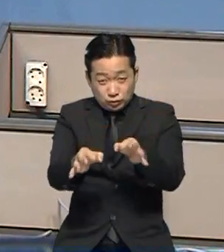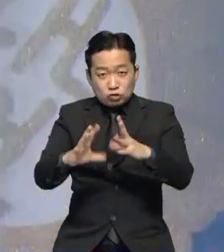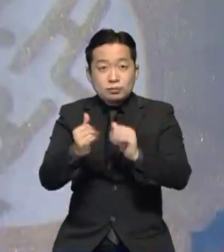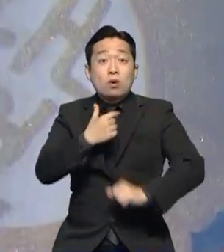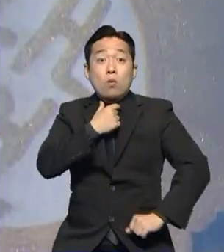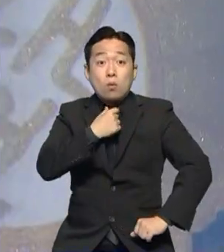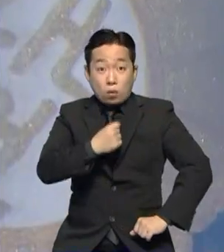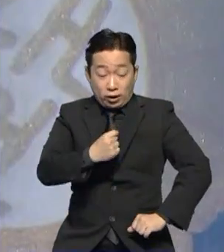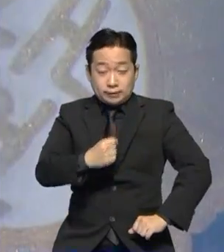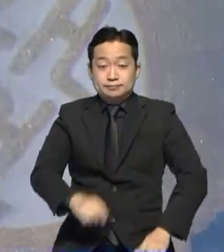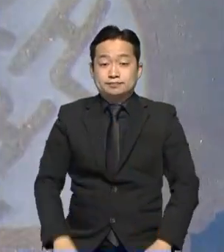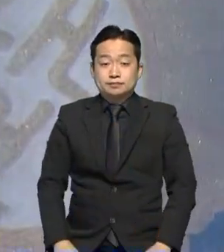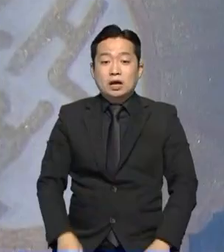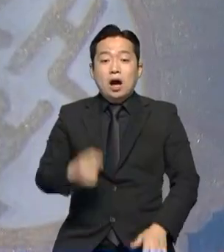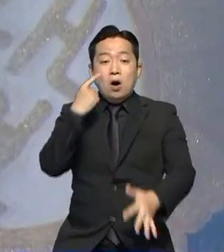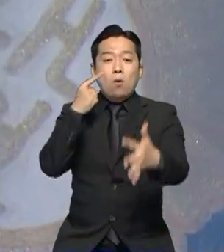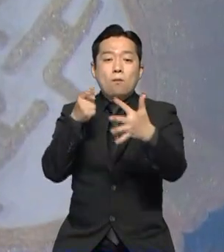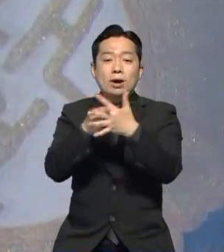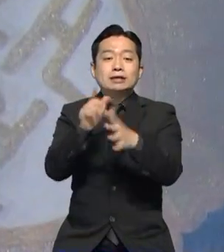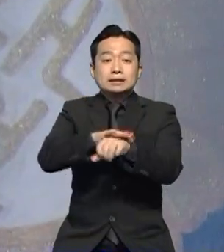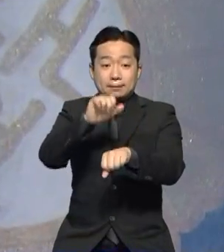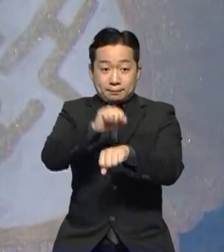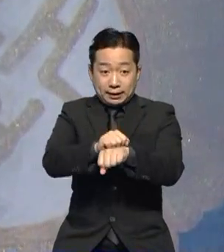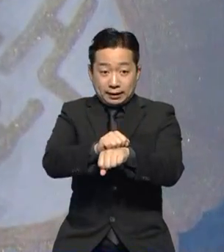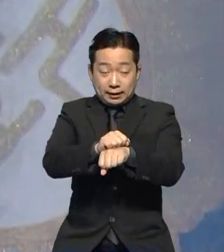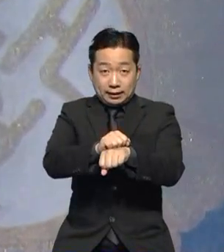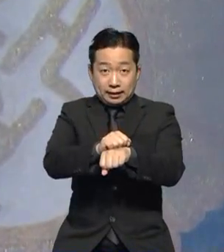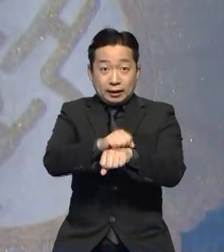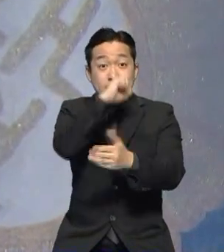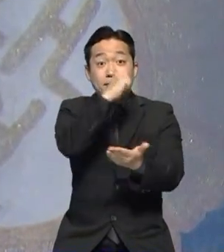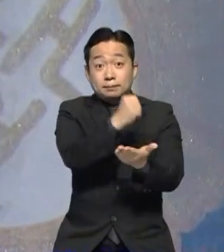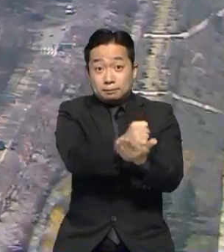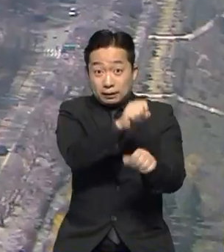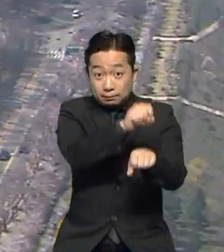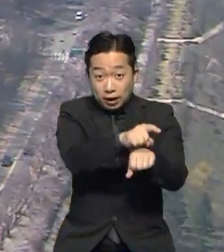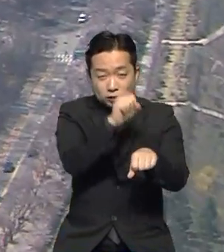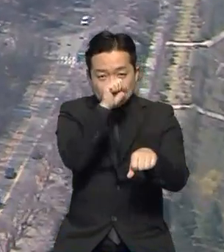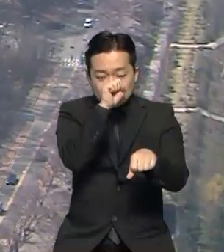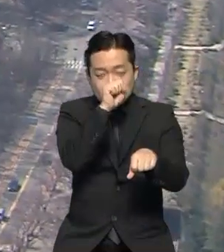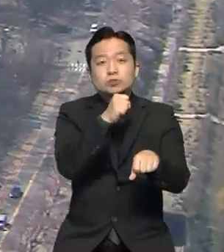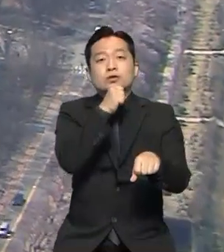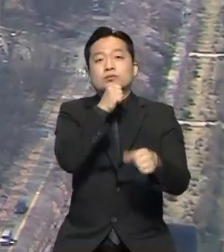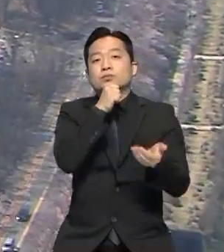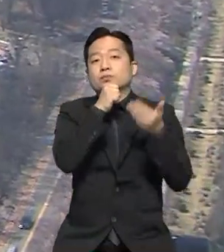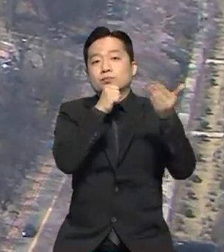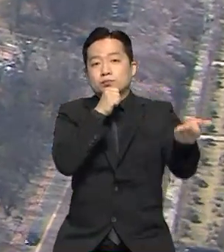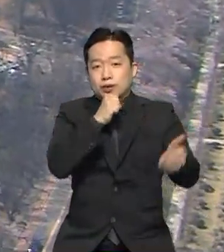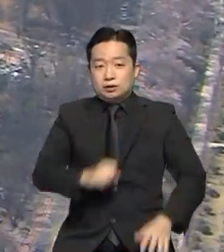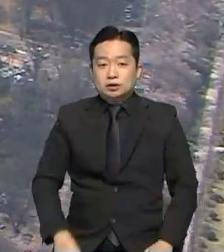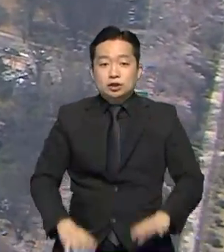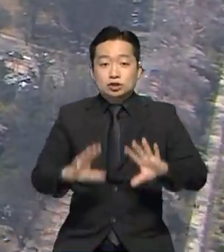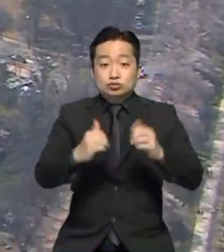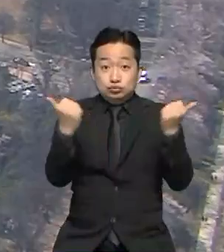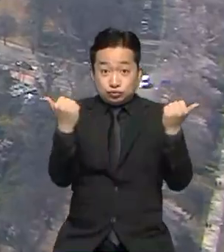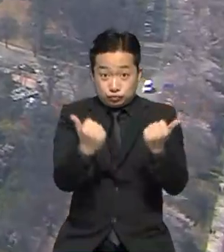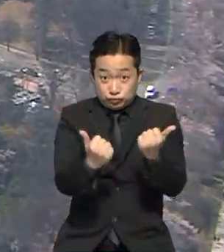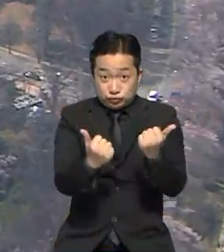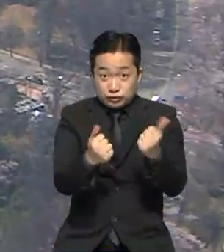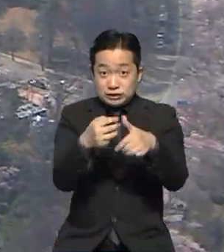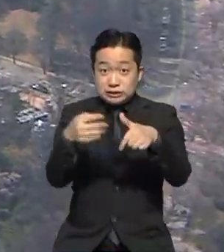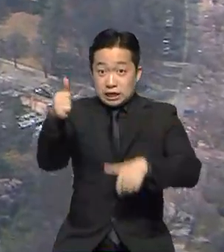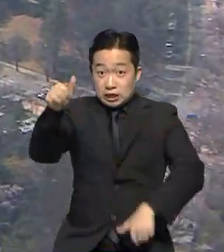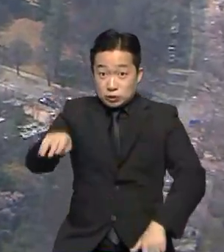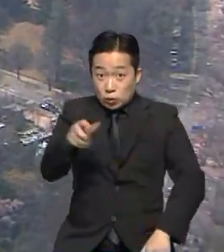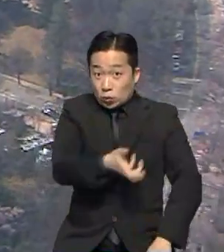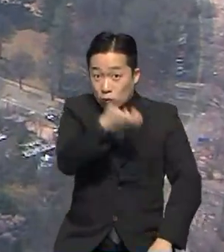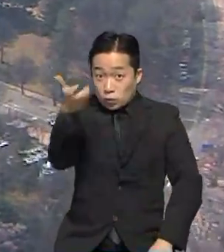요구를 정확히 파악하고 있다며 적합성에선 호평을 받았지만 국회가 세종의사당으로 이전한 뒤 남은